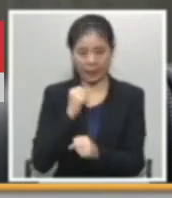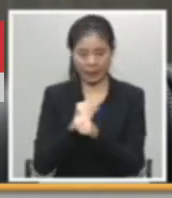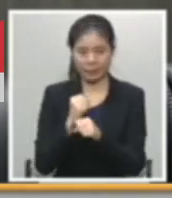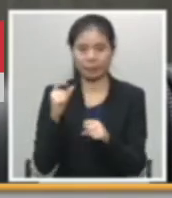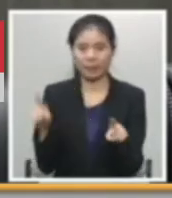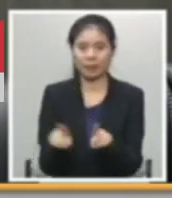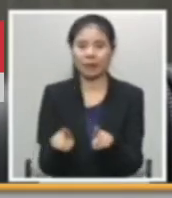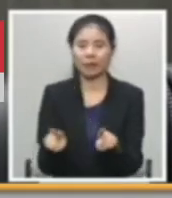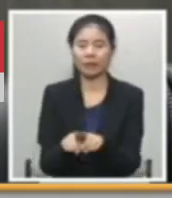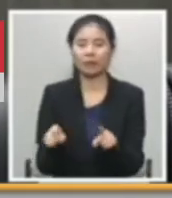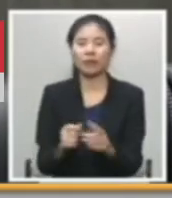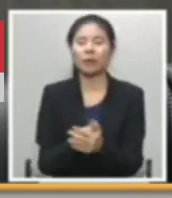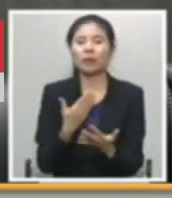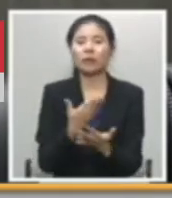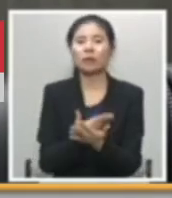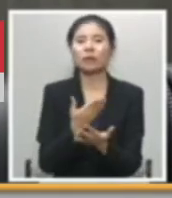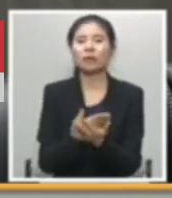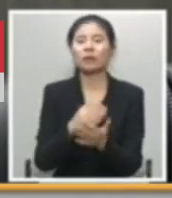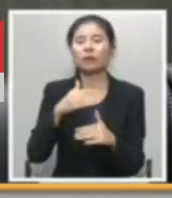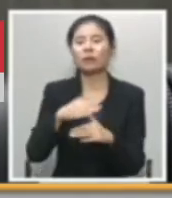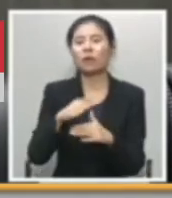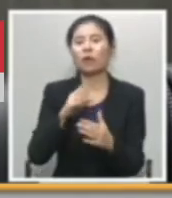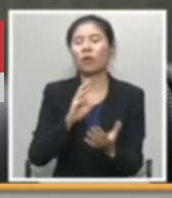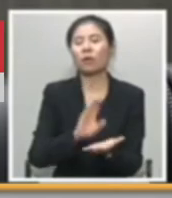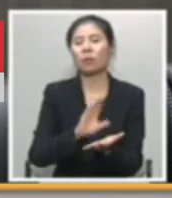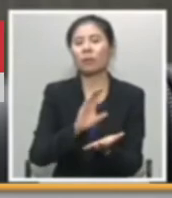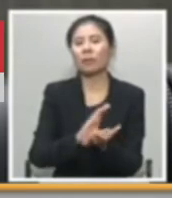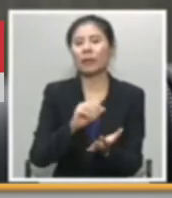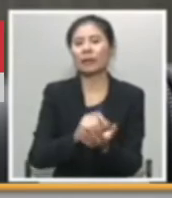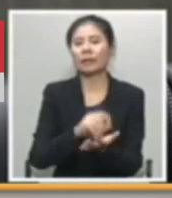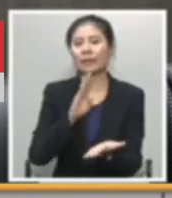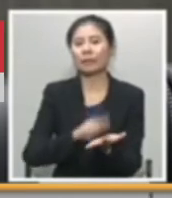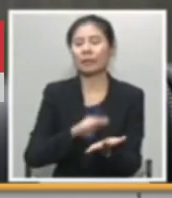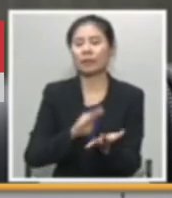รณีเงินนอกงบประมาณเข้าสู่การพิจารณาของศาลรัฐธรรมนู